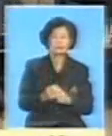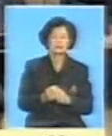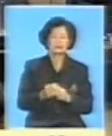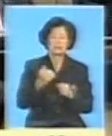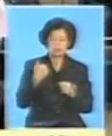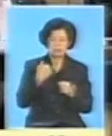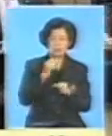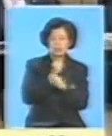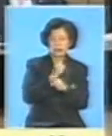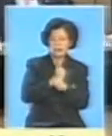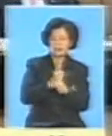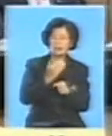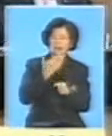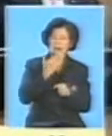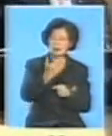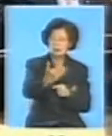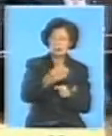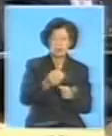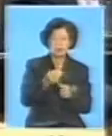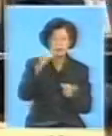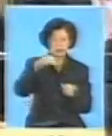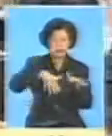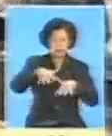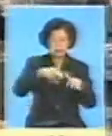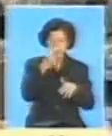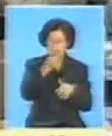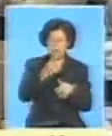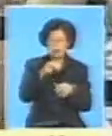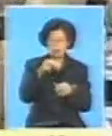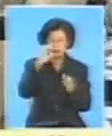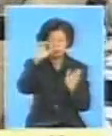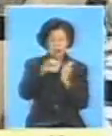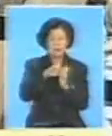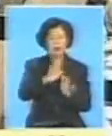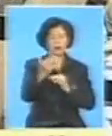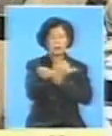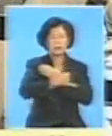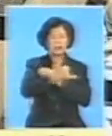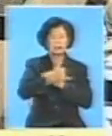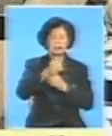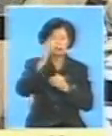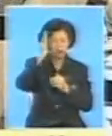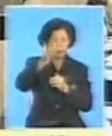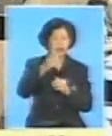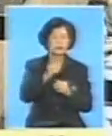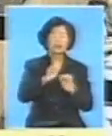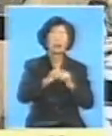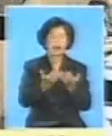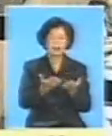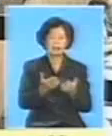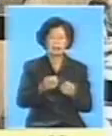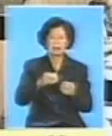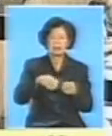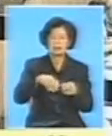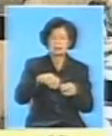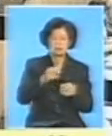ที่ยั่งยืนต้องการให้ประชาชนเห็นภาพของประเทศว่าเราจะก้าวไปทางไหนที่ผ่านมาประชาชนไม่รู้ว่ามันจะเกิดอะไรขึ้นในบ้านเมืองของเรามัน